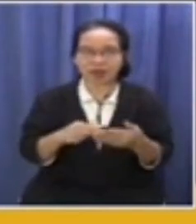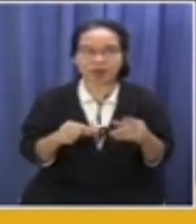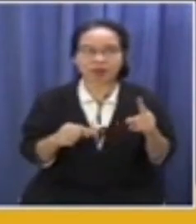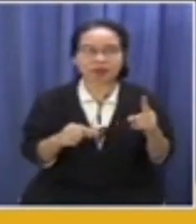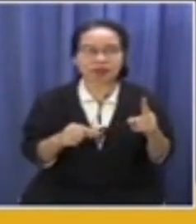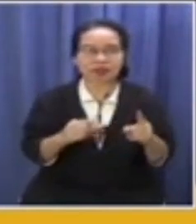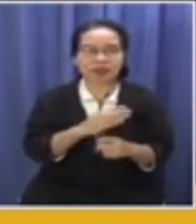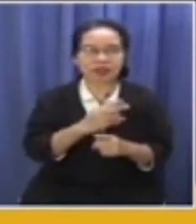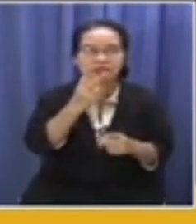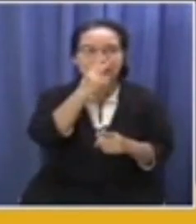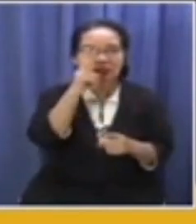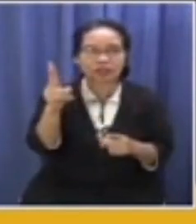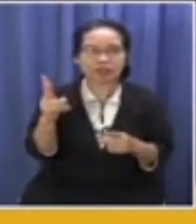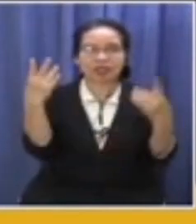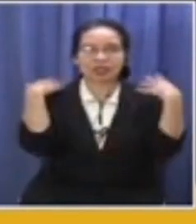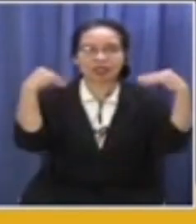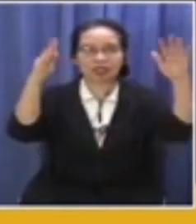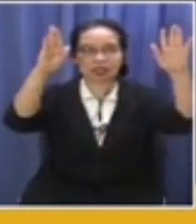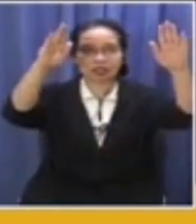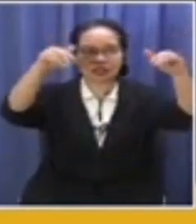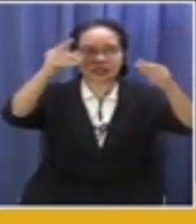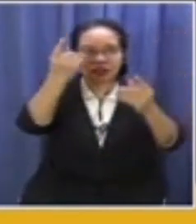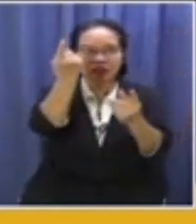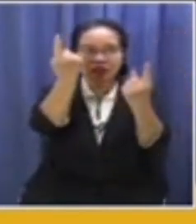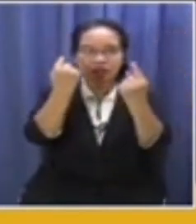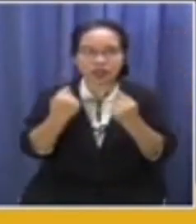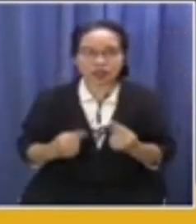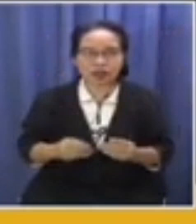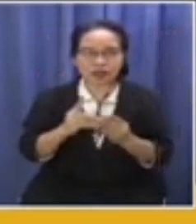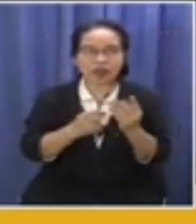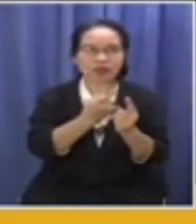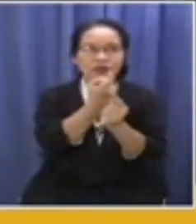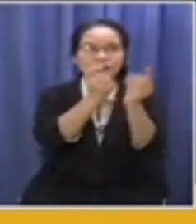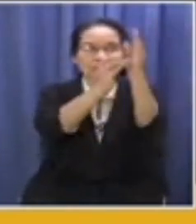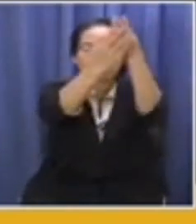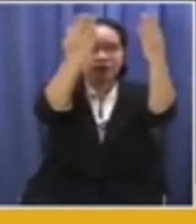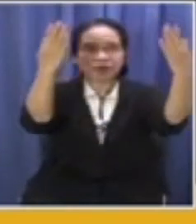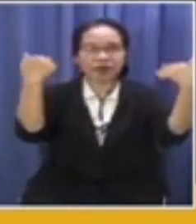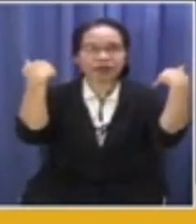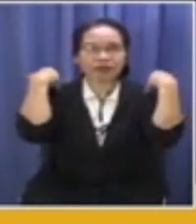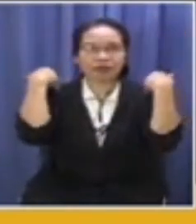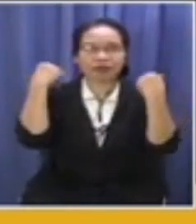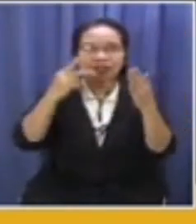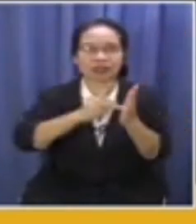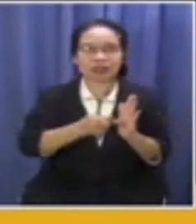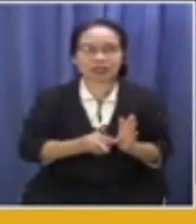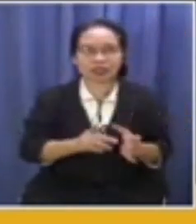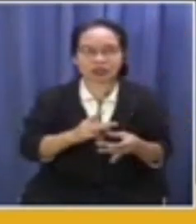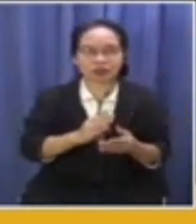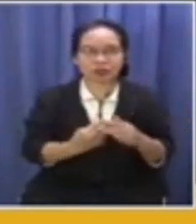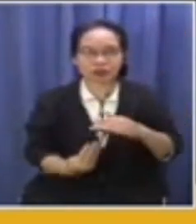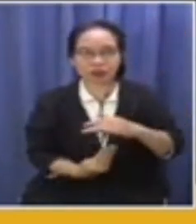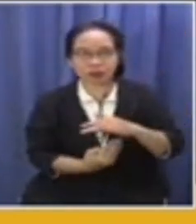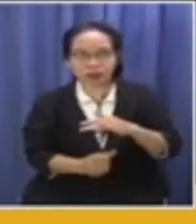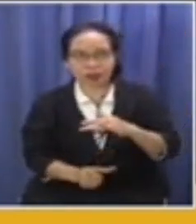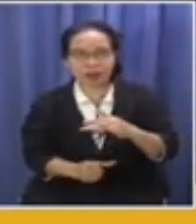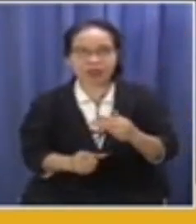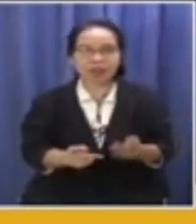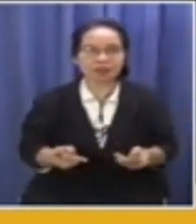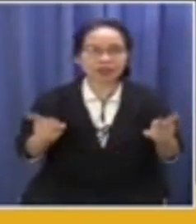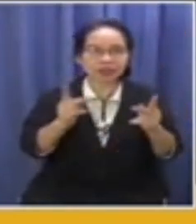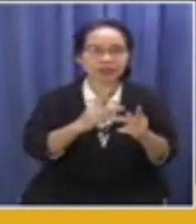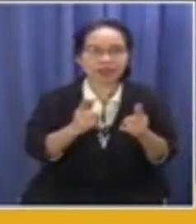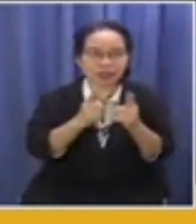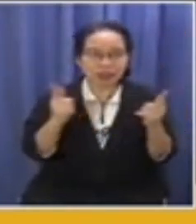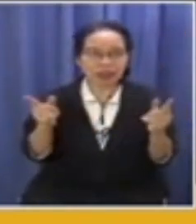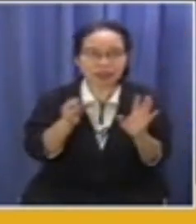at nakita ko ang isang anghel na nananaog mula sa langit na may susi ng kalaliman at isang